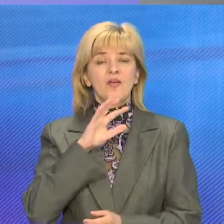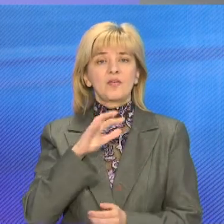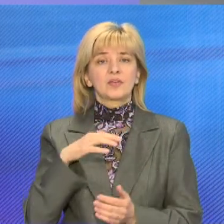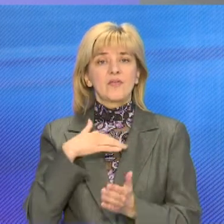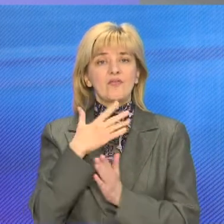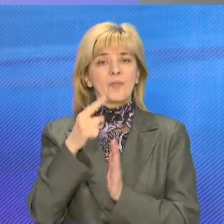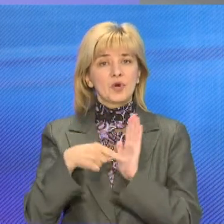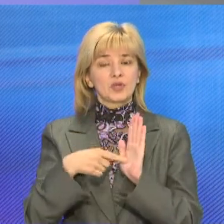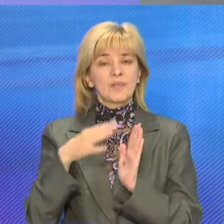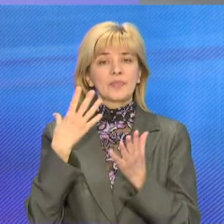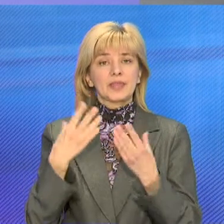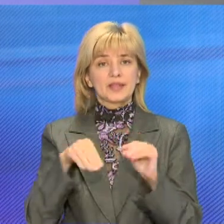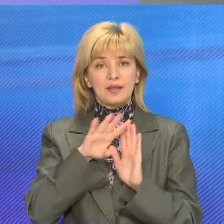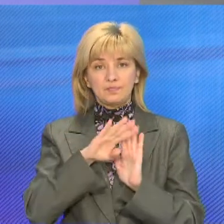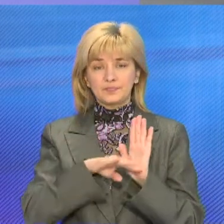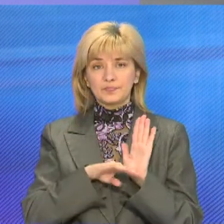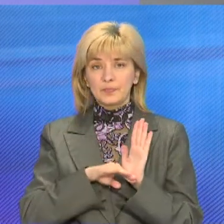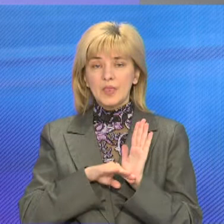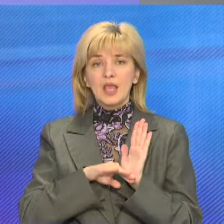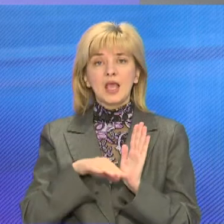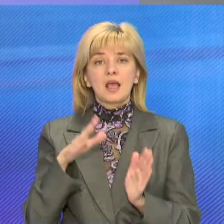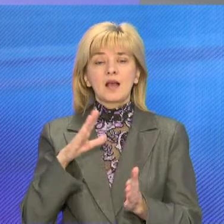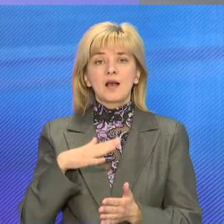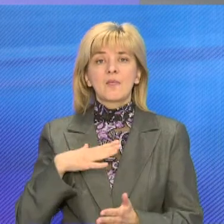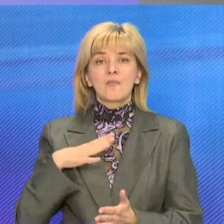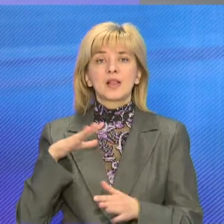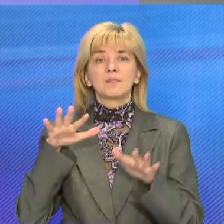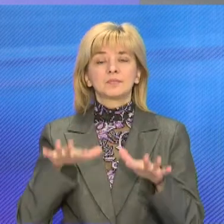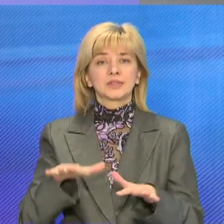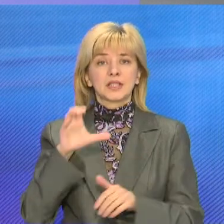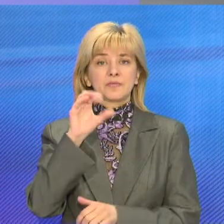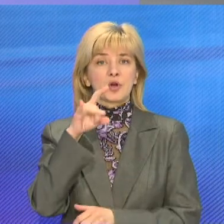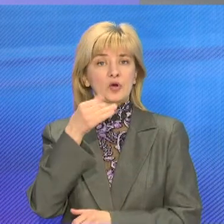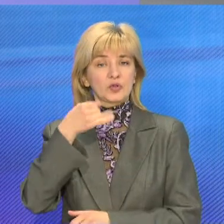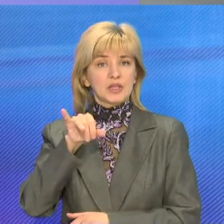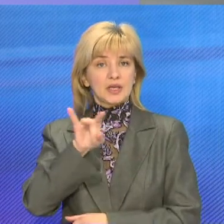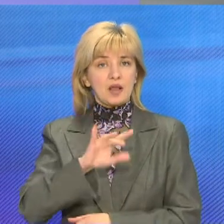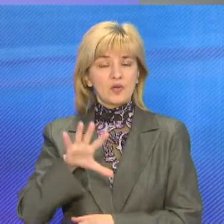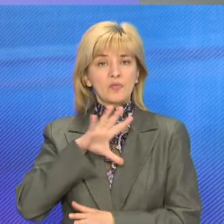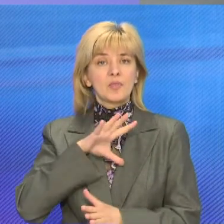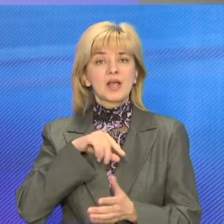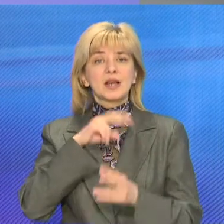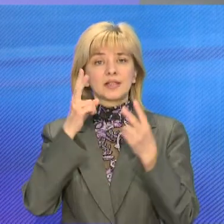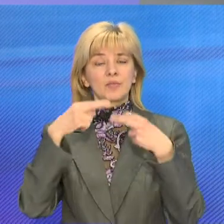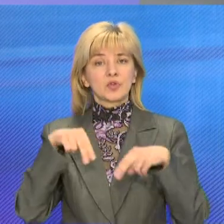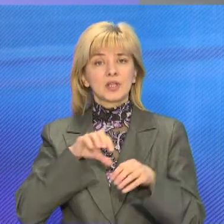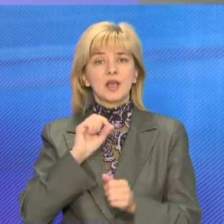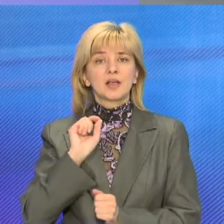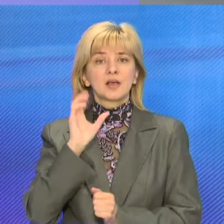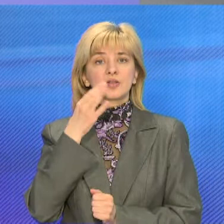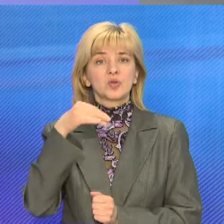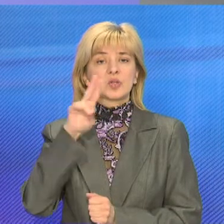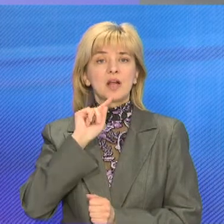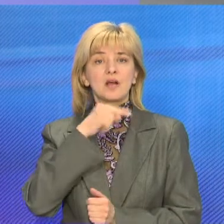проведения мероприемства стал Смаргунский район, на прикладе якого была разглежена социально-экономичная проблематика. Реакция на санкции